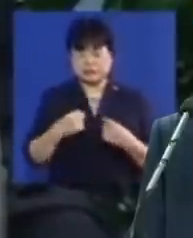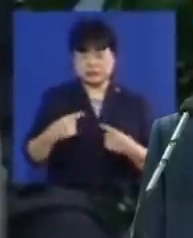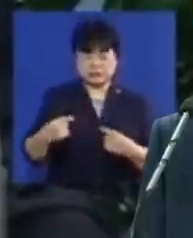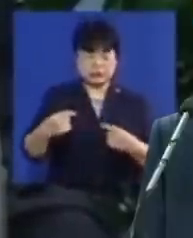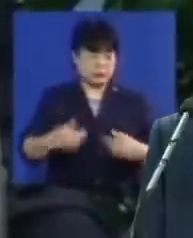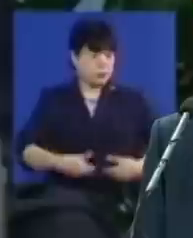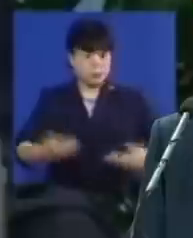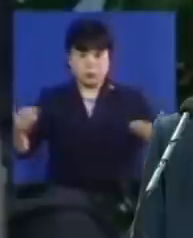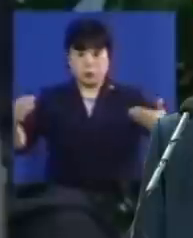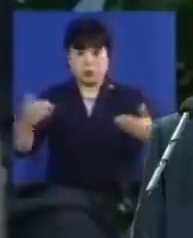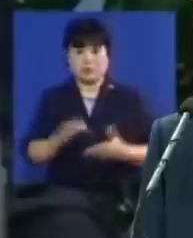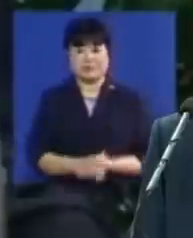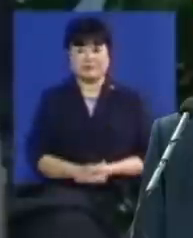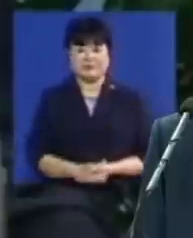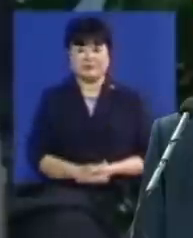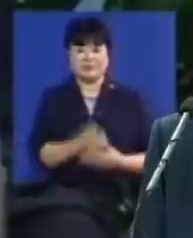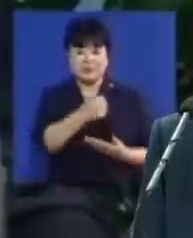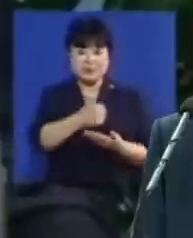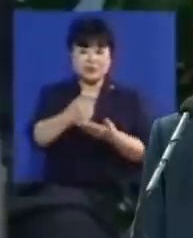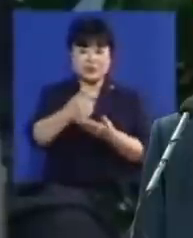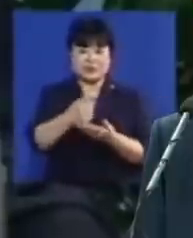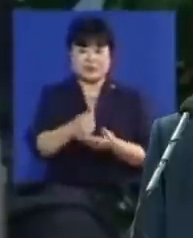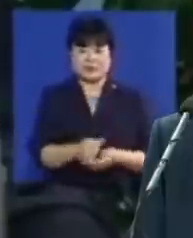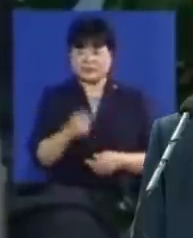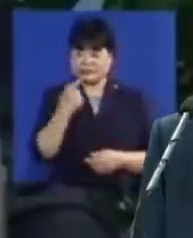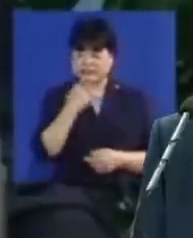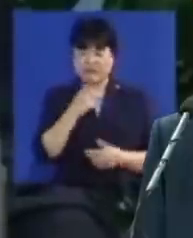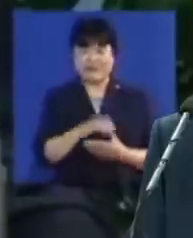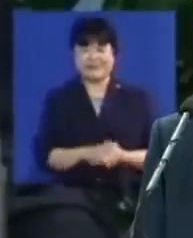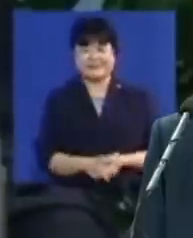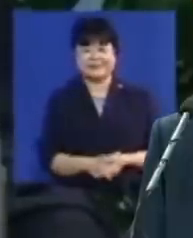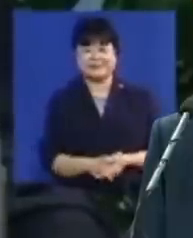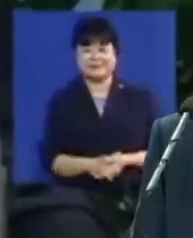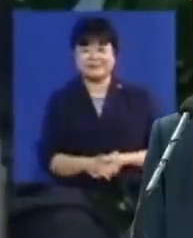다니면 주님이 좋다고 박수치겠습니까?